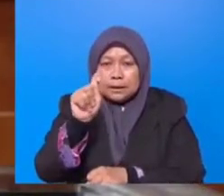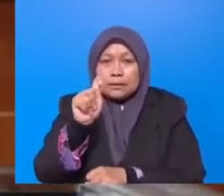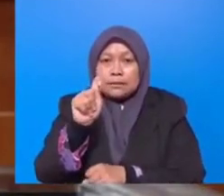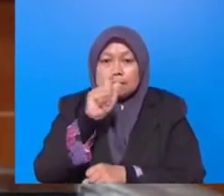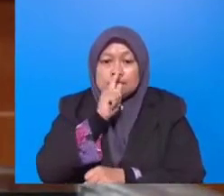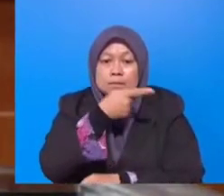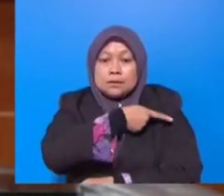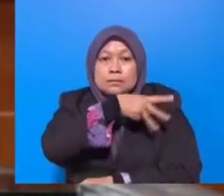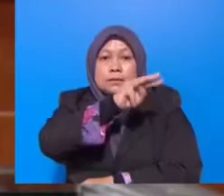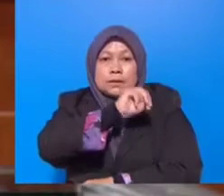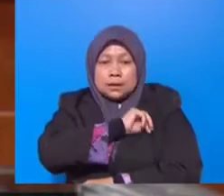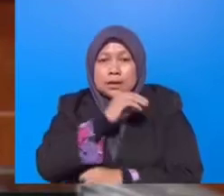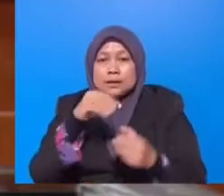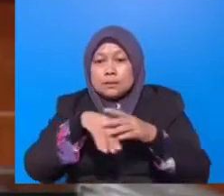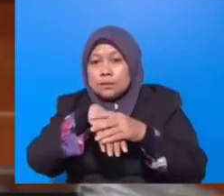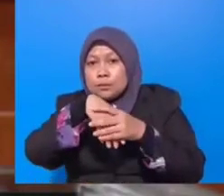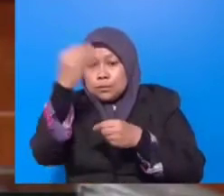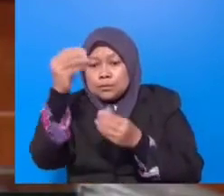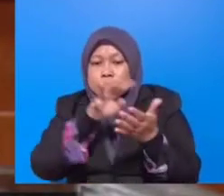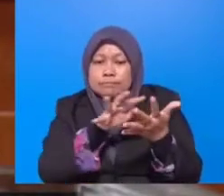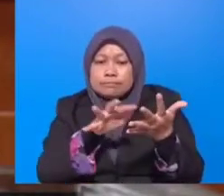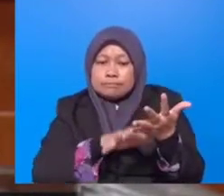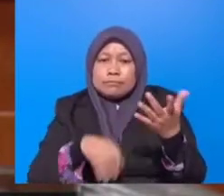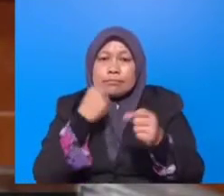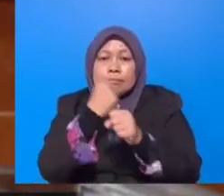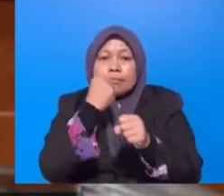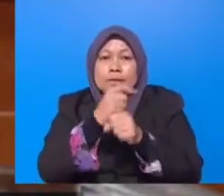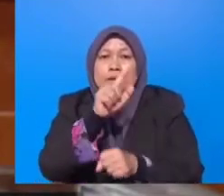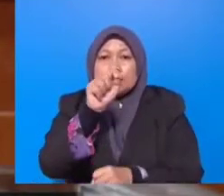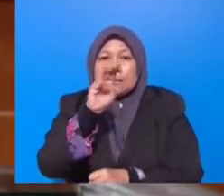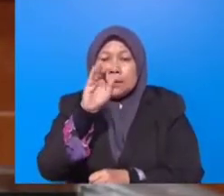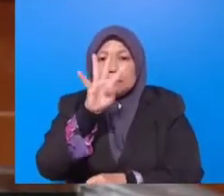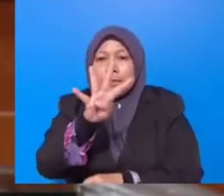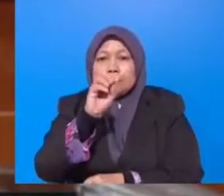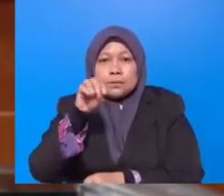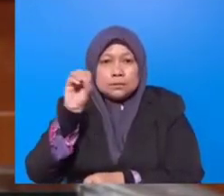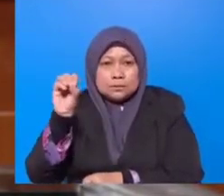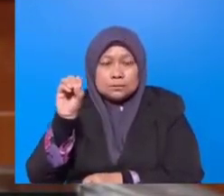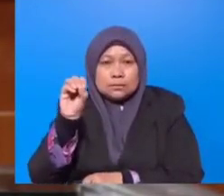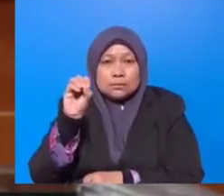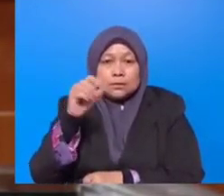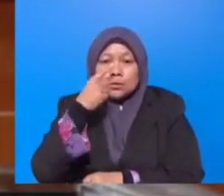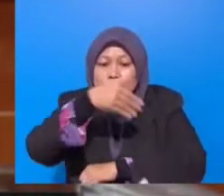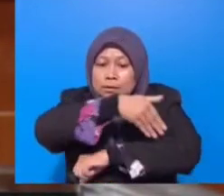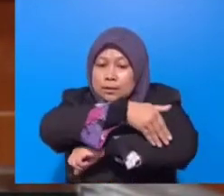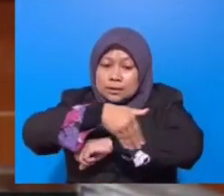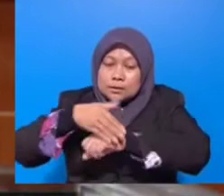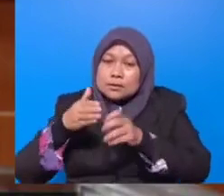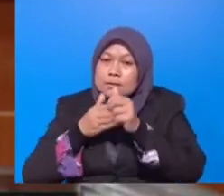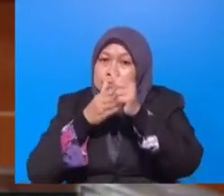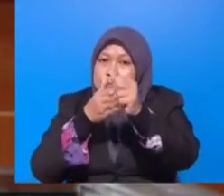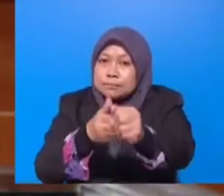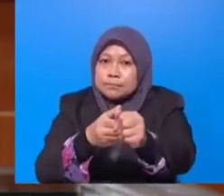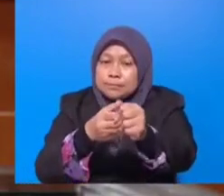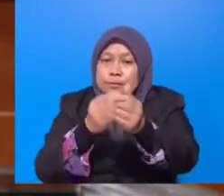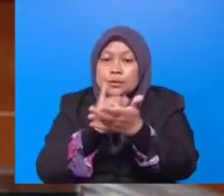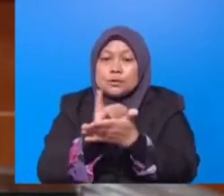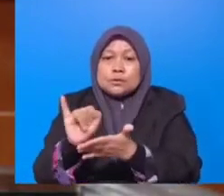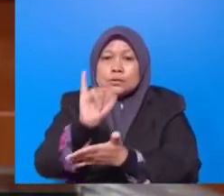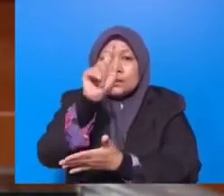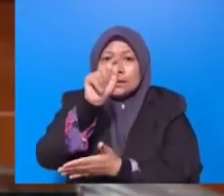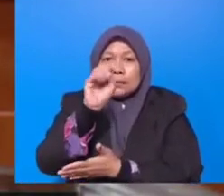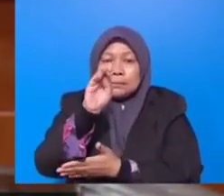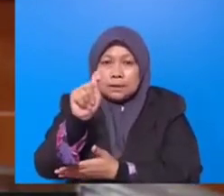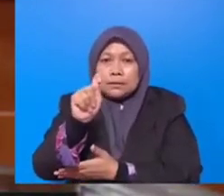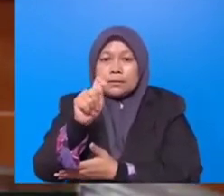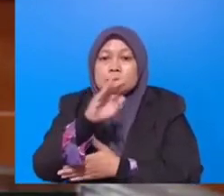kemudian telah menerbitkan langkah kerja Tibet 4000 sebagai garis panduan kepada institusi